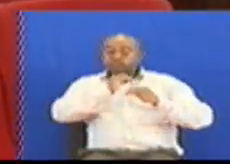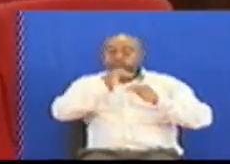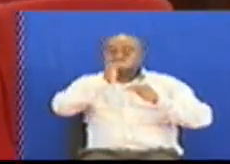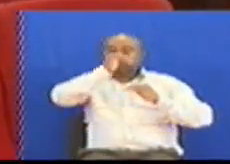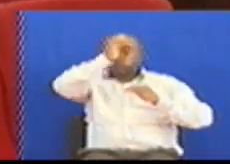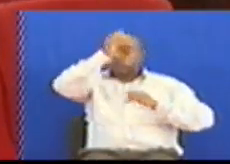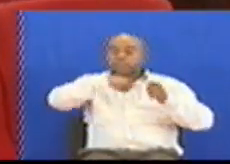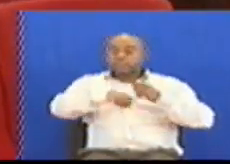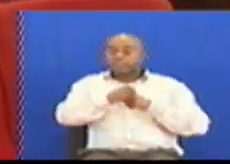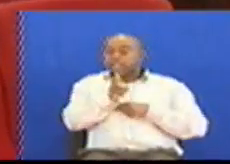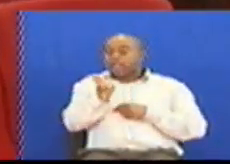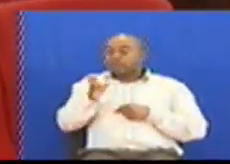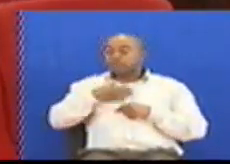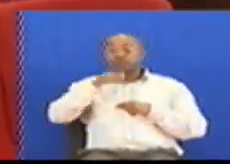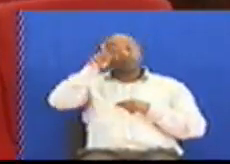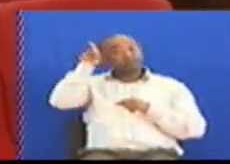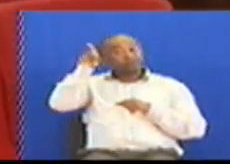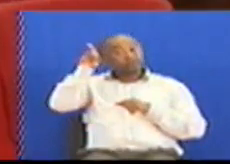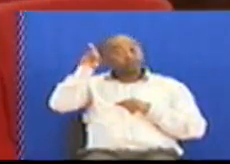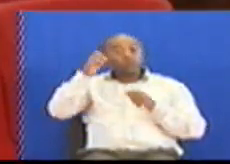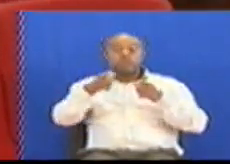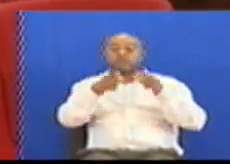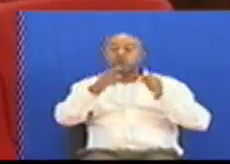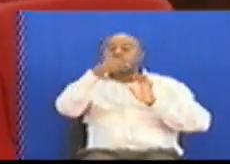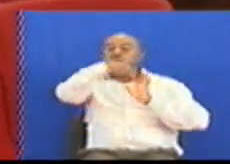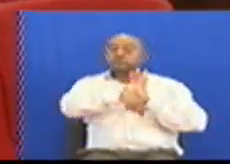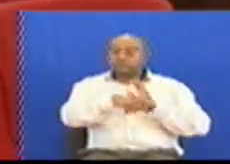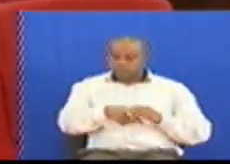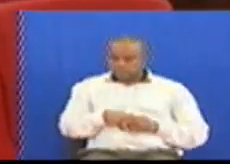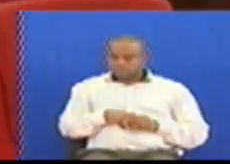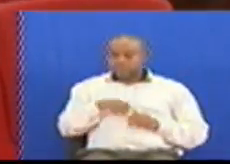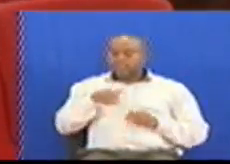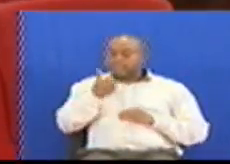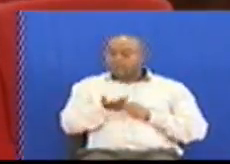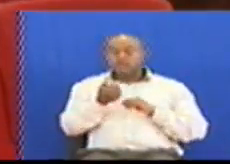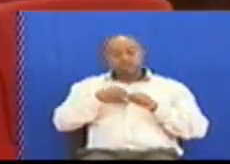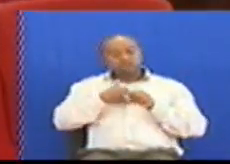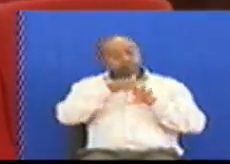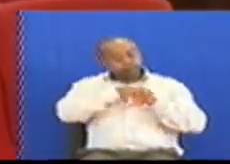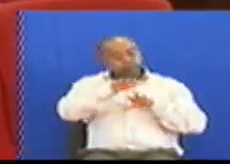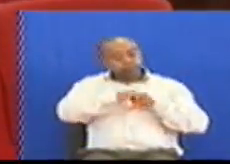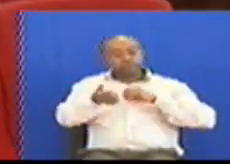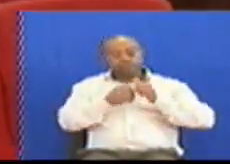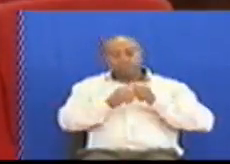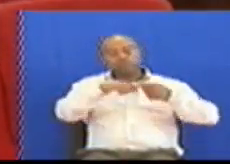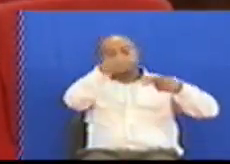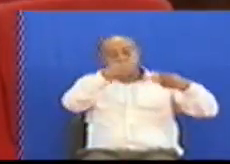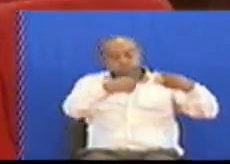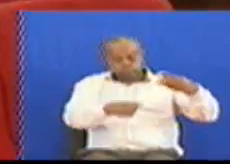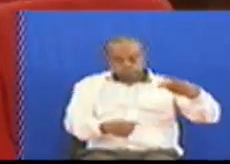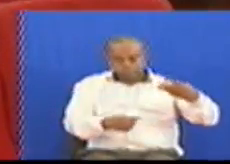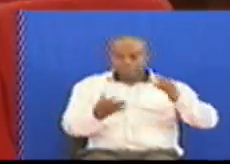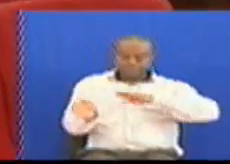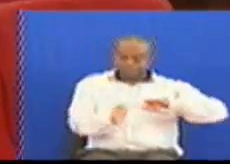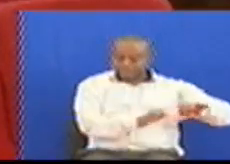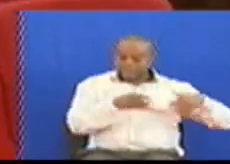zetu. Mheshimiwa naibu spika, baada ya changamoto hizo za haraka haraka, niende sasa kwenye shukrani. Mheshimiwa